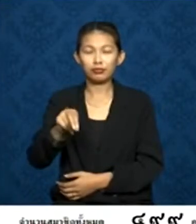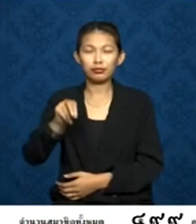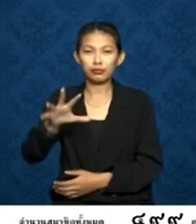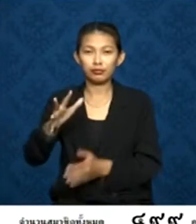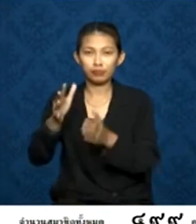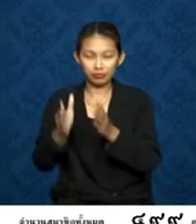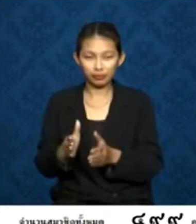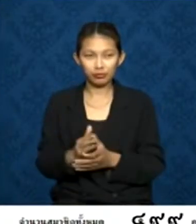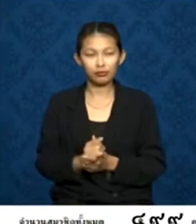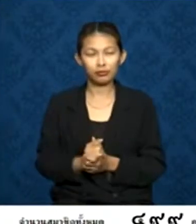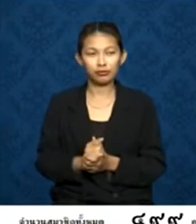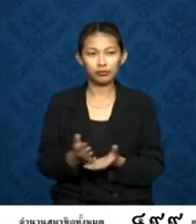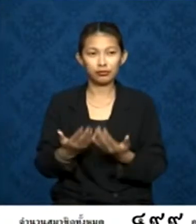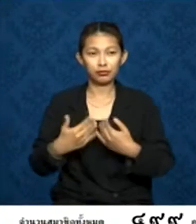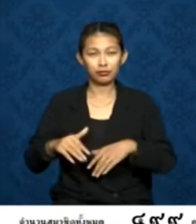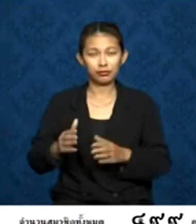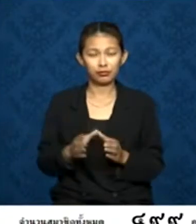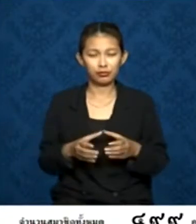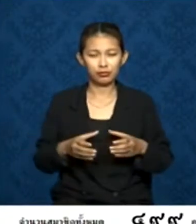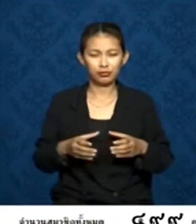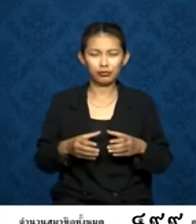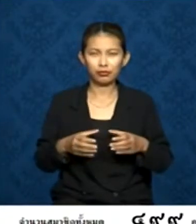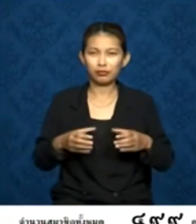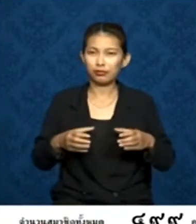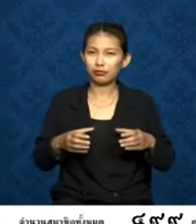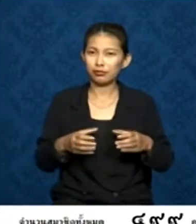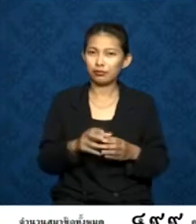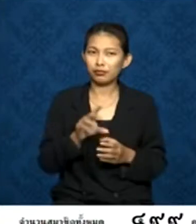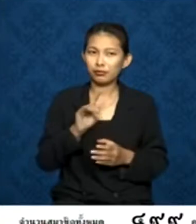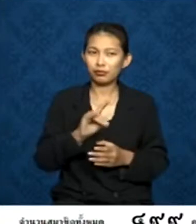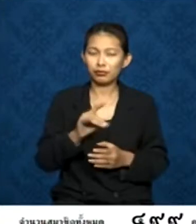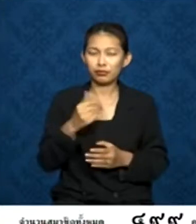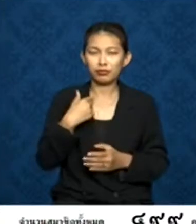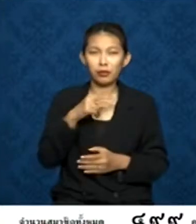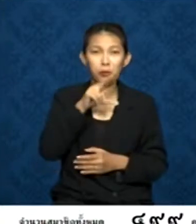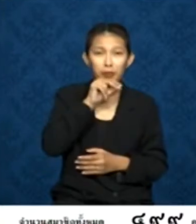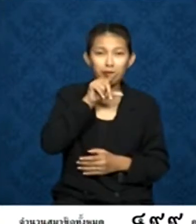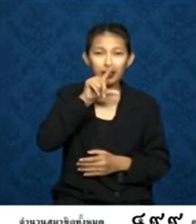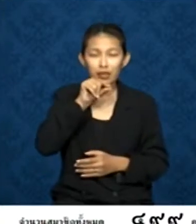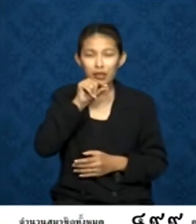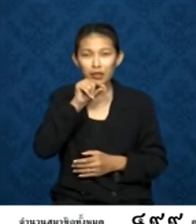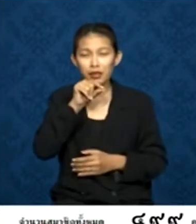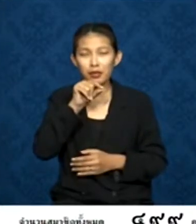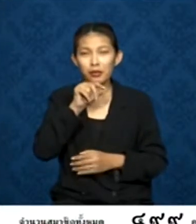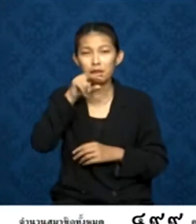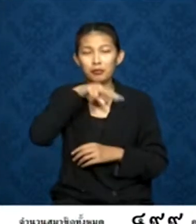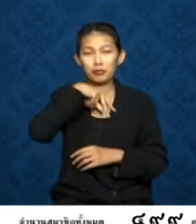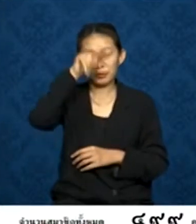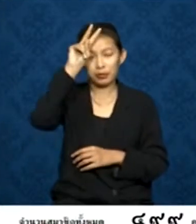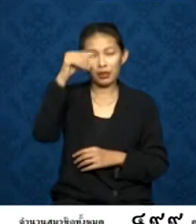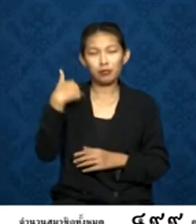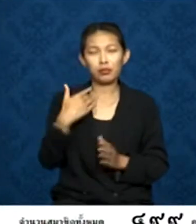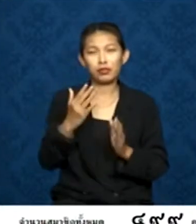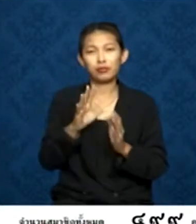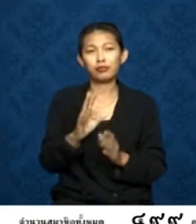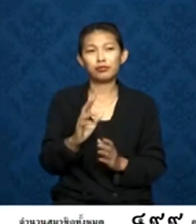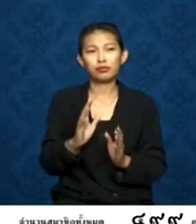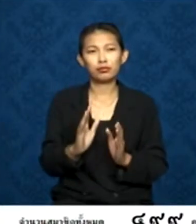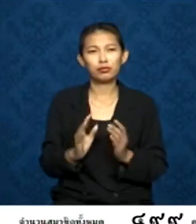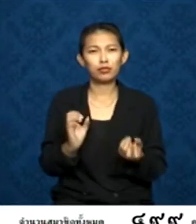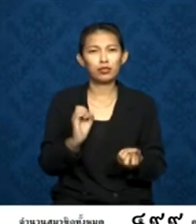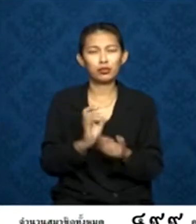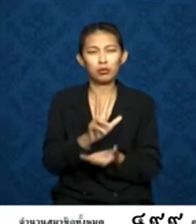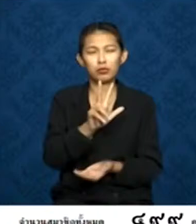ในส่วนของประสุษัทที่เสียหายคือเป็ดไก่แพ้ 3,087,